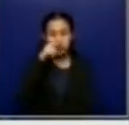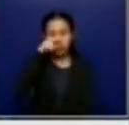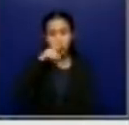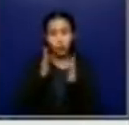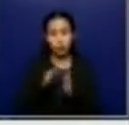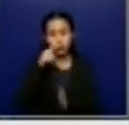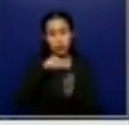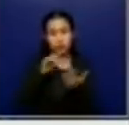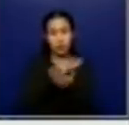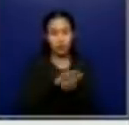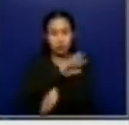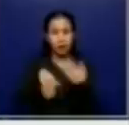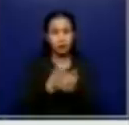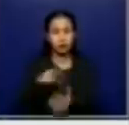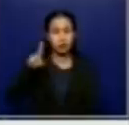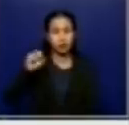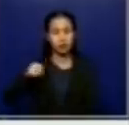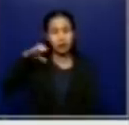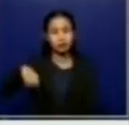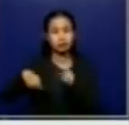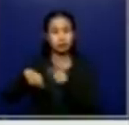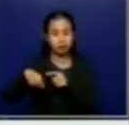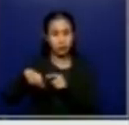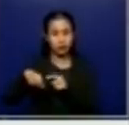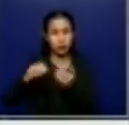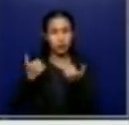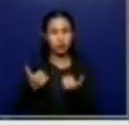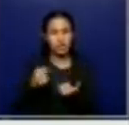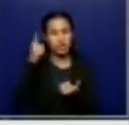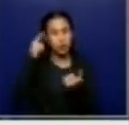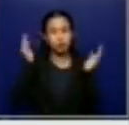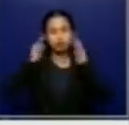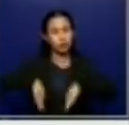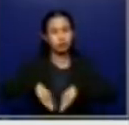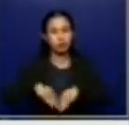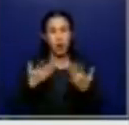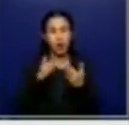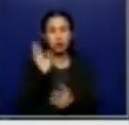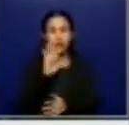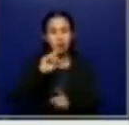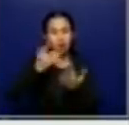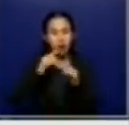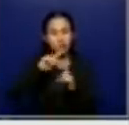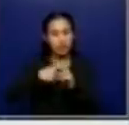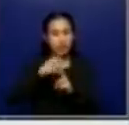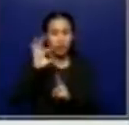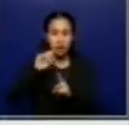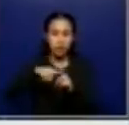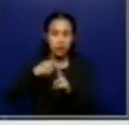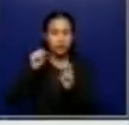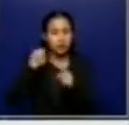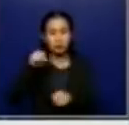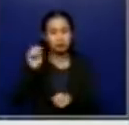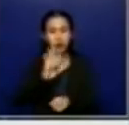าสภาแห่งนี้ณวินาทีนี้เนี่ยมันควรโดนยุบเลยไม่ต้องรอไปถึง9เดือน10เดือนยุบทิ้งไปเล